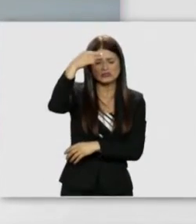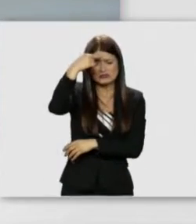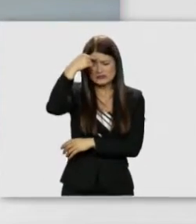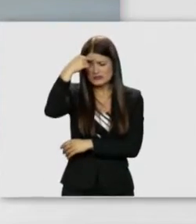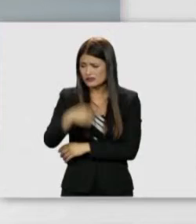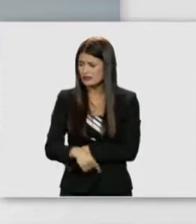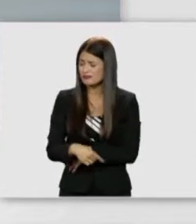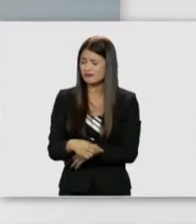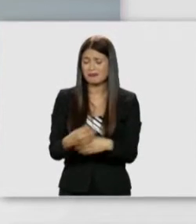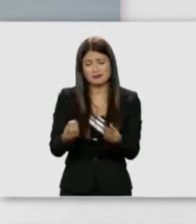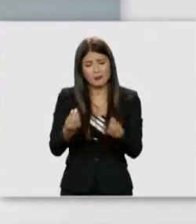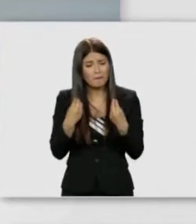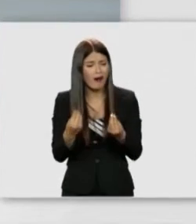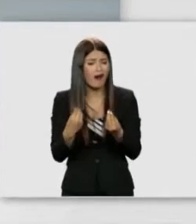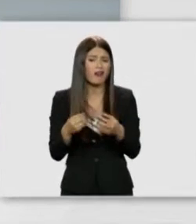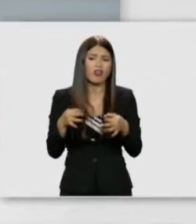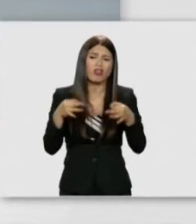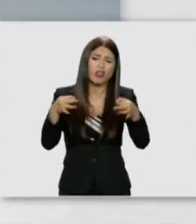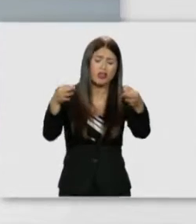fermeté pour corriger cette situation.